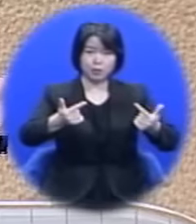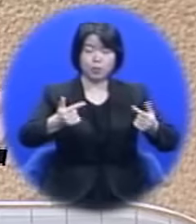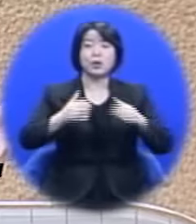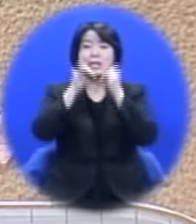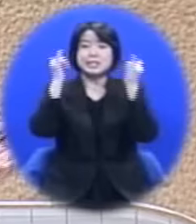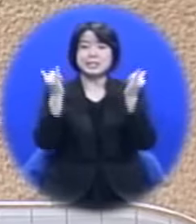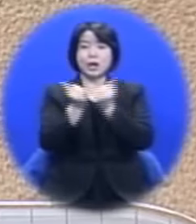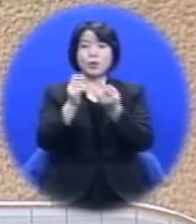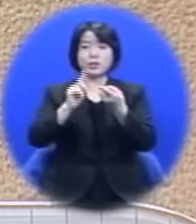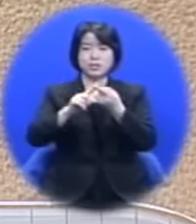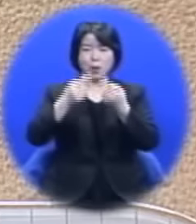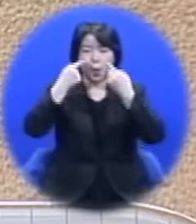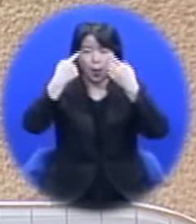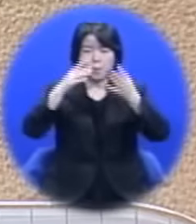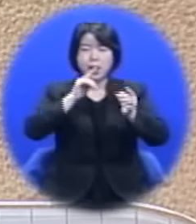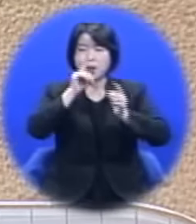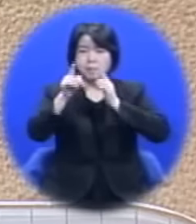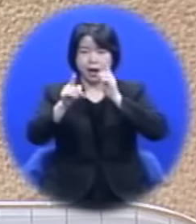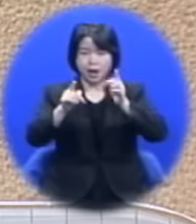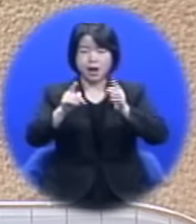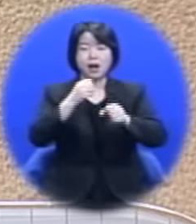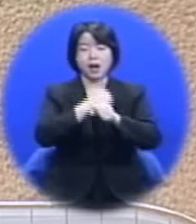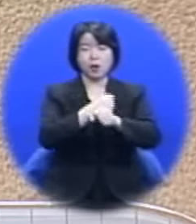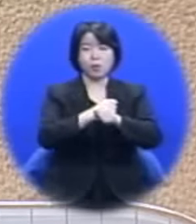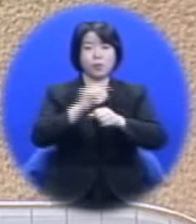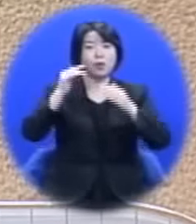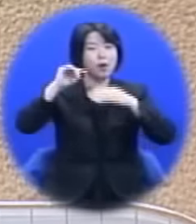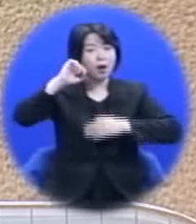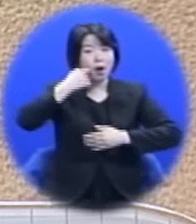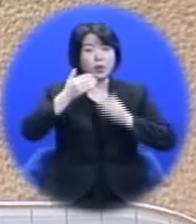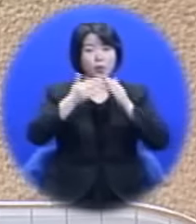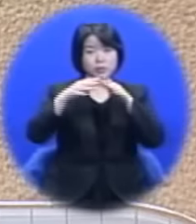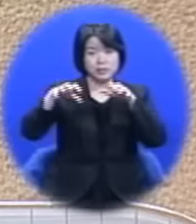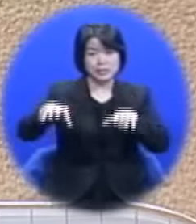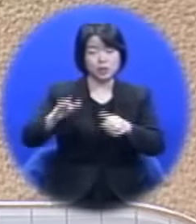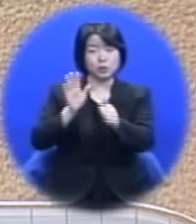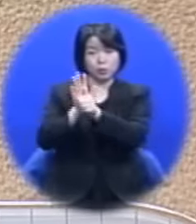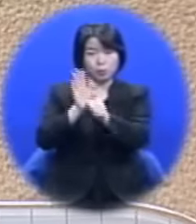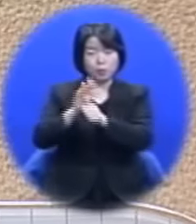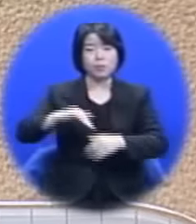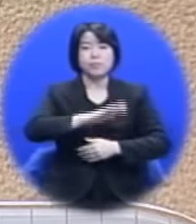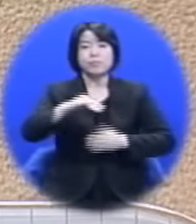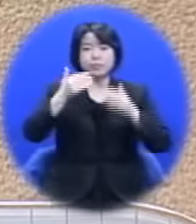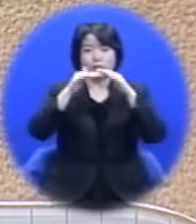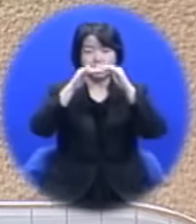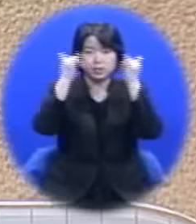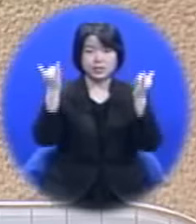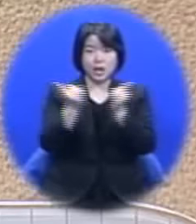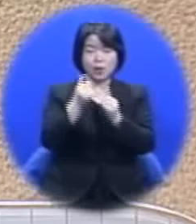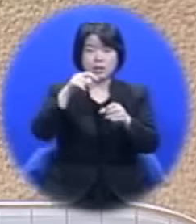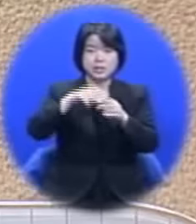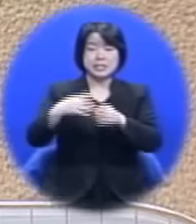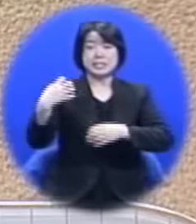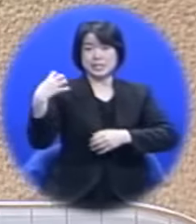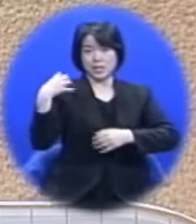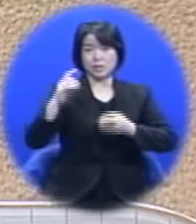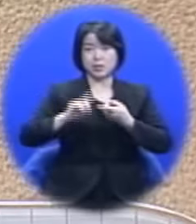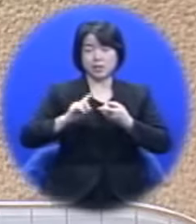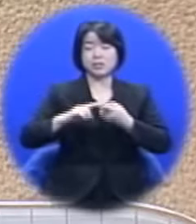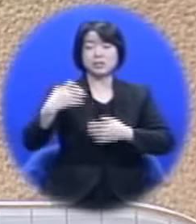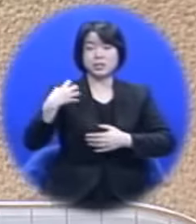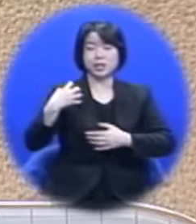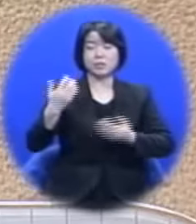분명하게 발언할 건 발언하고 어려운 이웃을 돕고 우리가 사회적으로 책임져야 될 걸 책임져야 되는